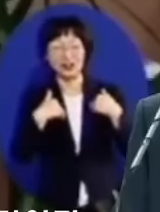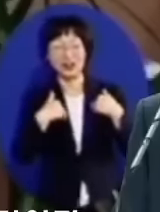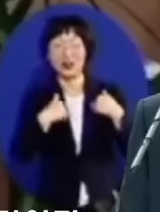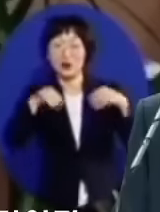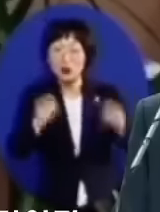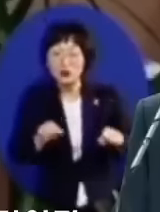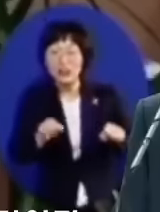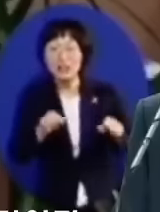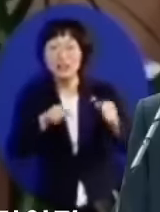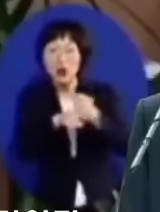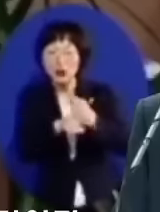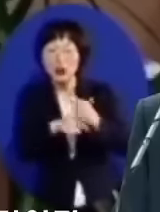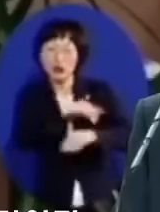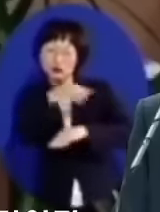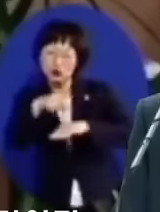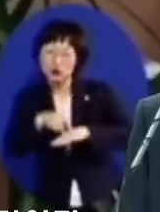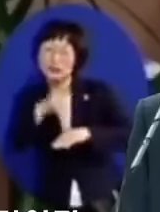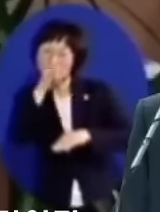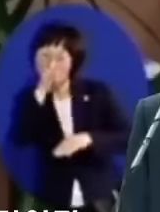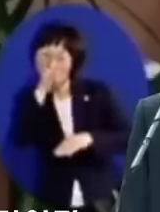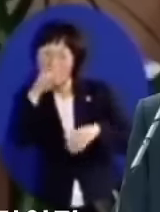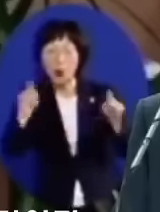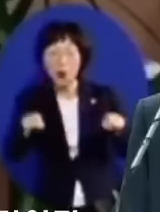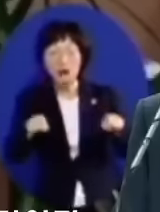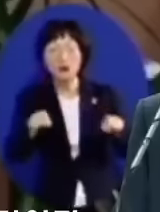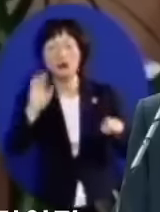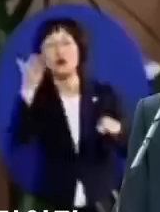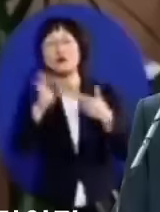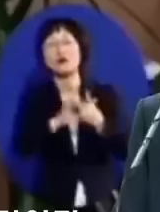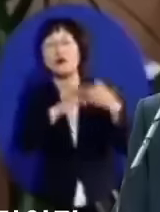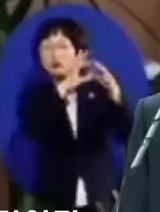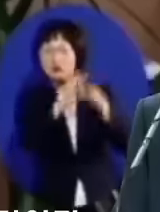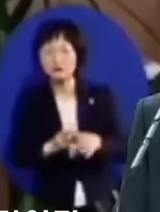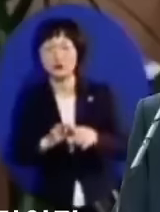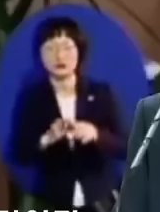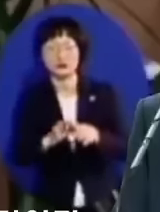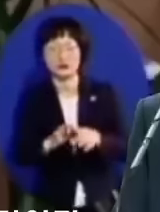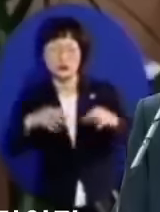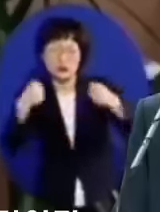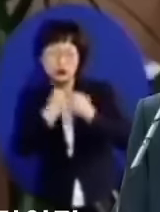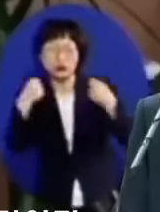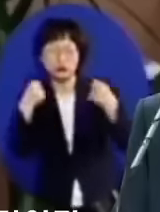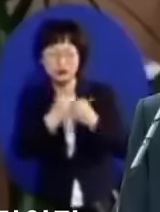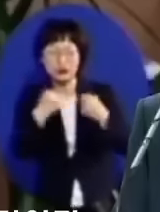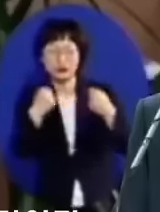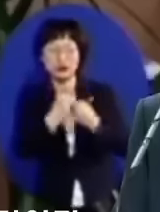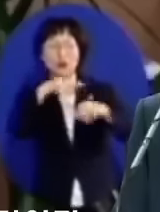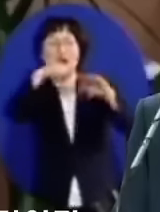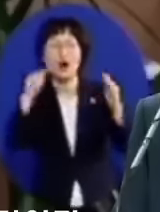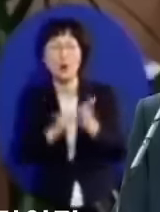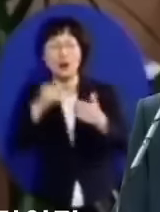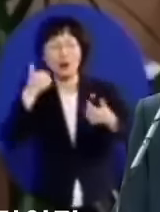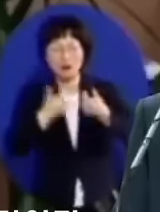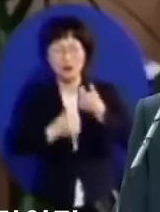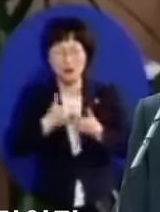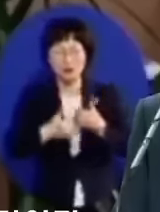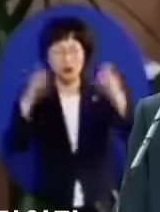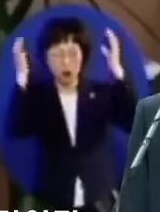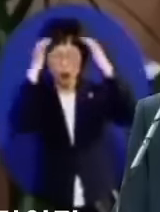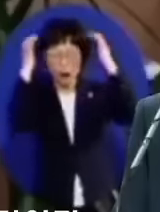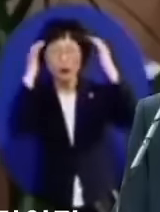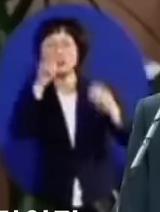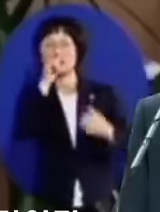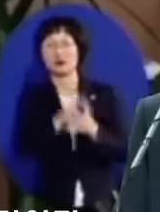존재하는 것이 육도 있고 영도 있고 그렇게 되면 끊임없는 투쟁과 마음의 갈등과 고통이 있습니다.